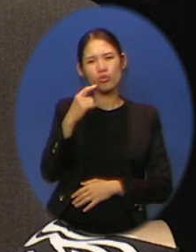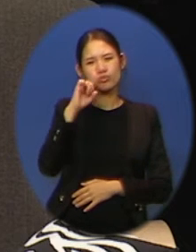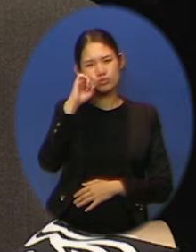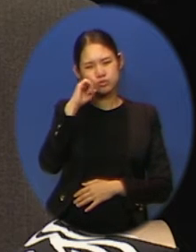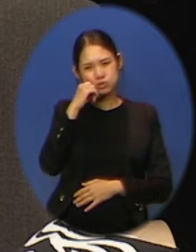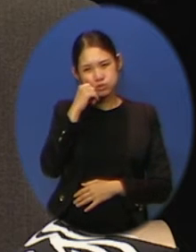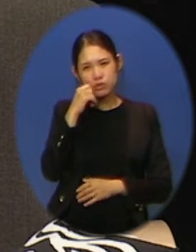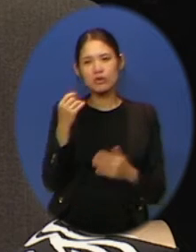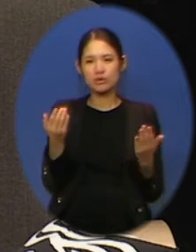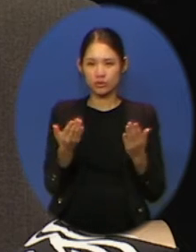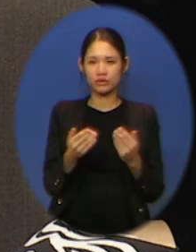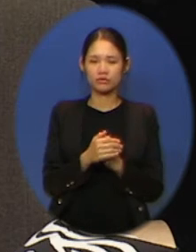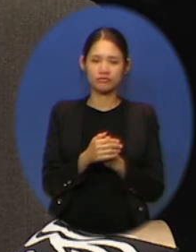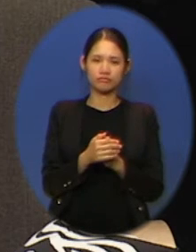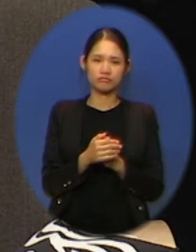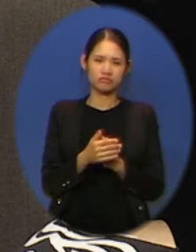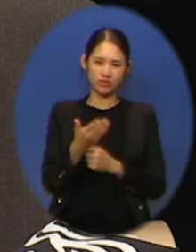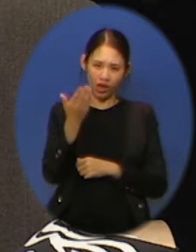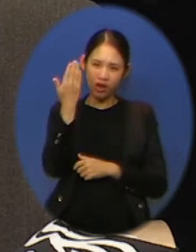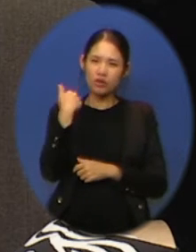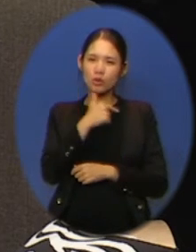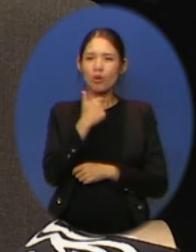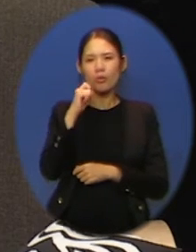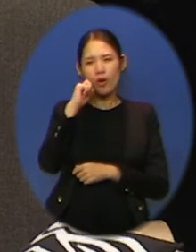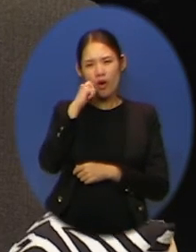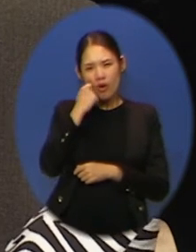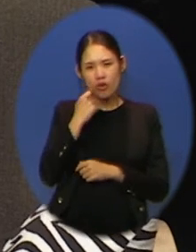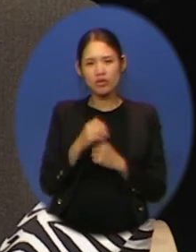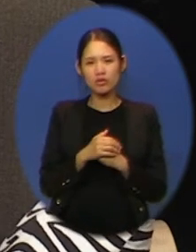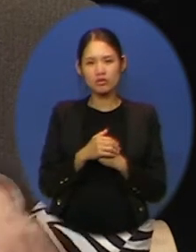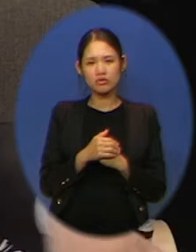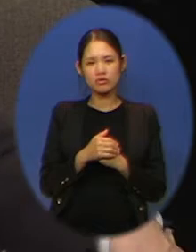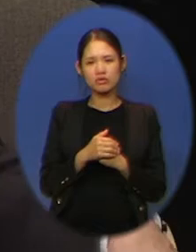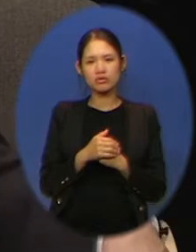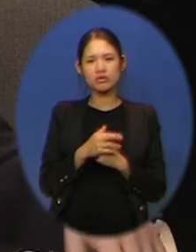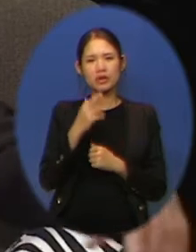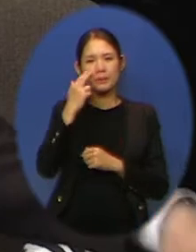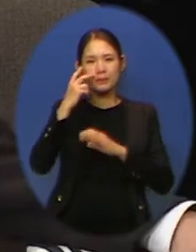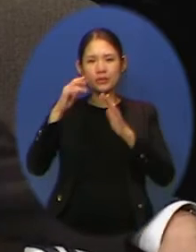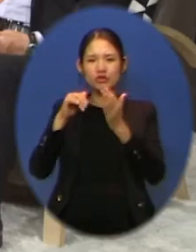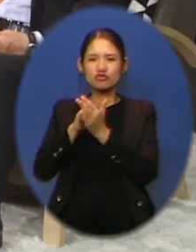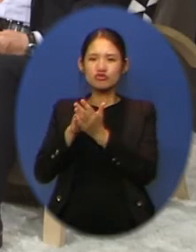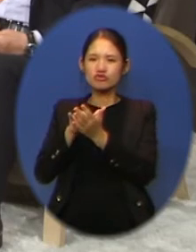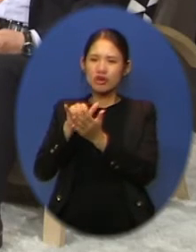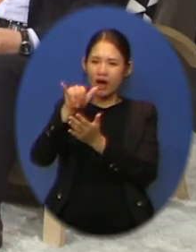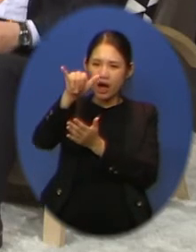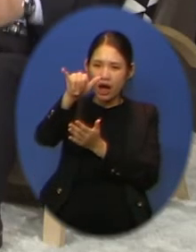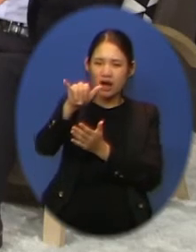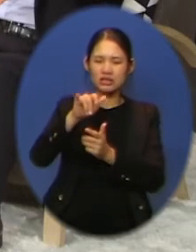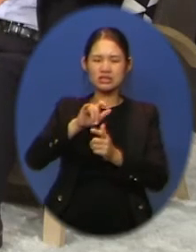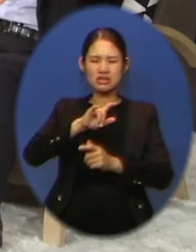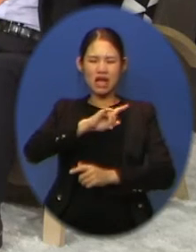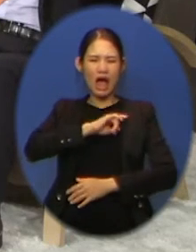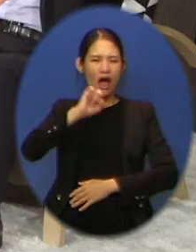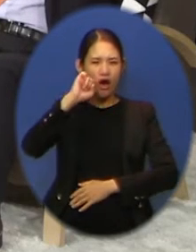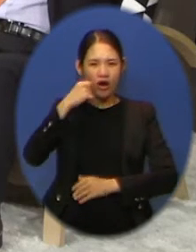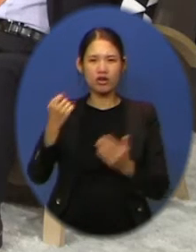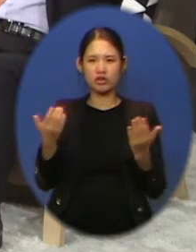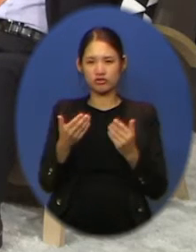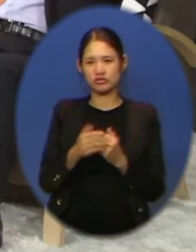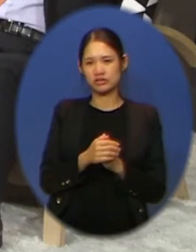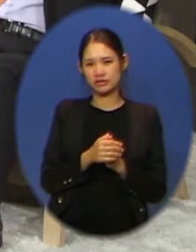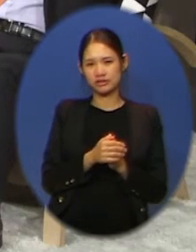그래갖고는 참 어려웠죠, 그때. 고시보다 더 어려웠습니다, 미국 가는 게. 이제